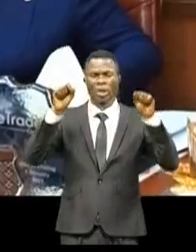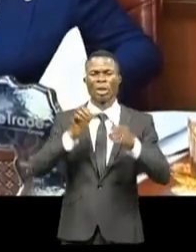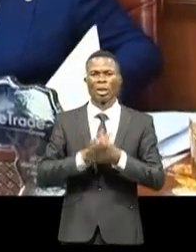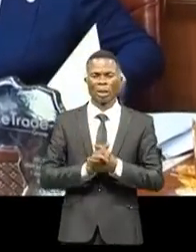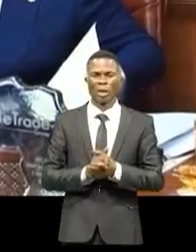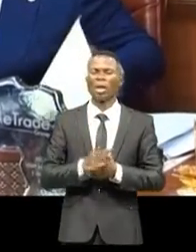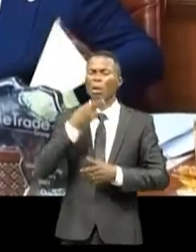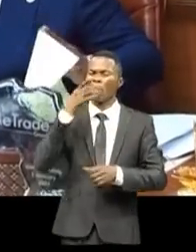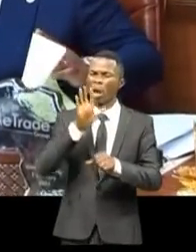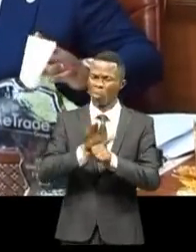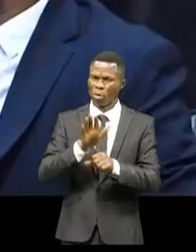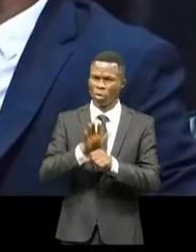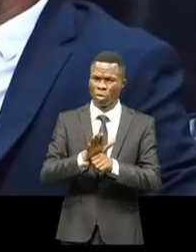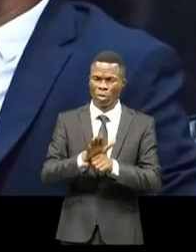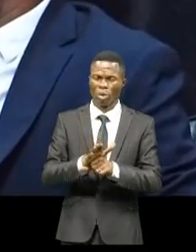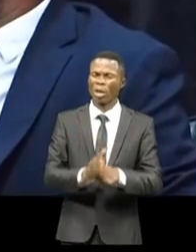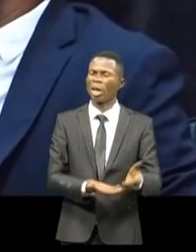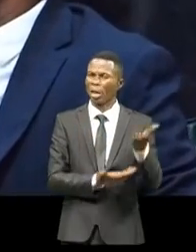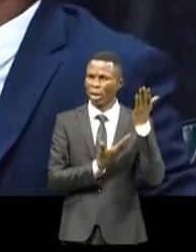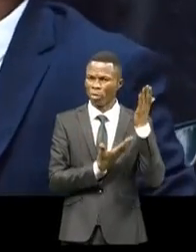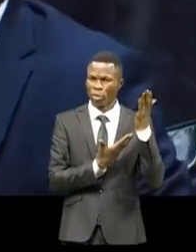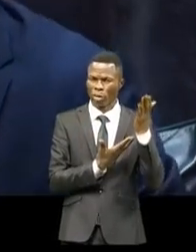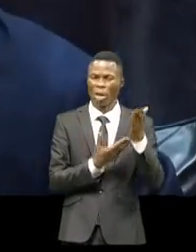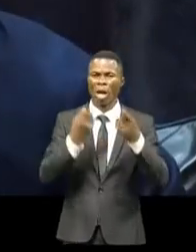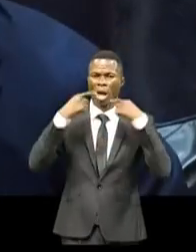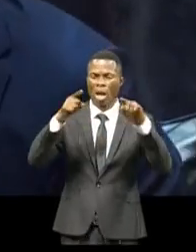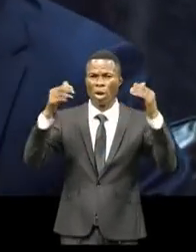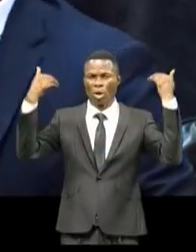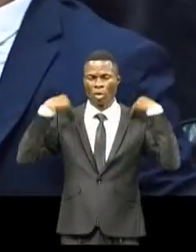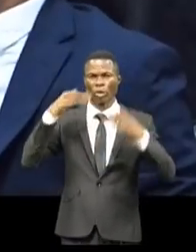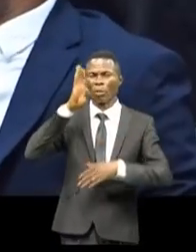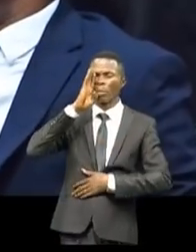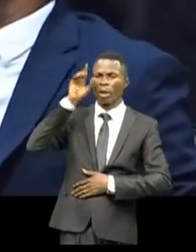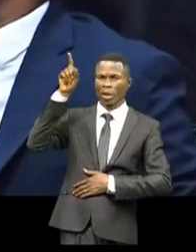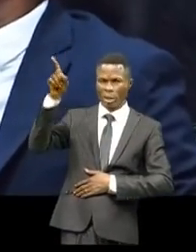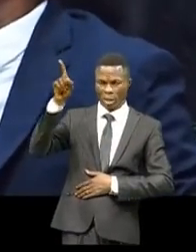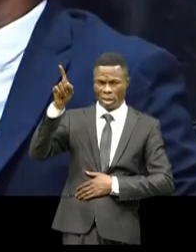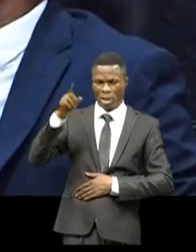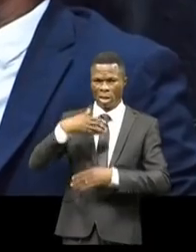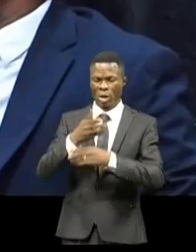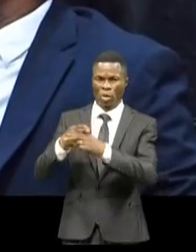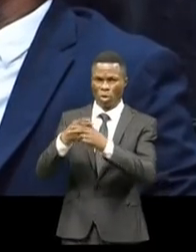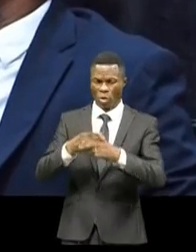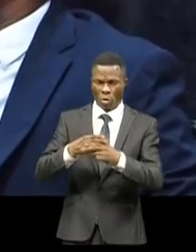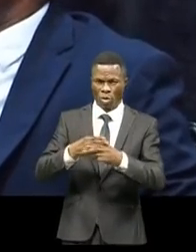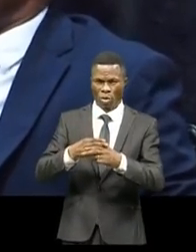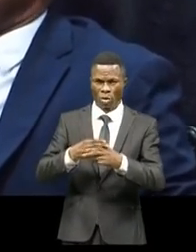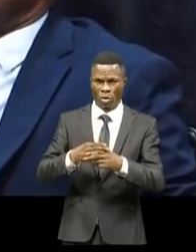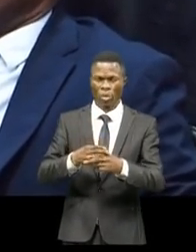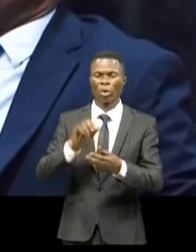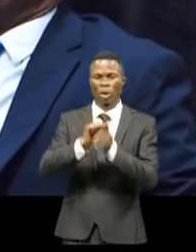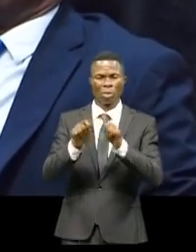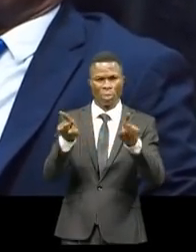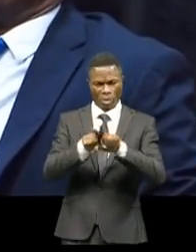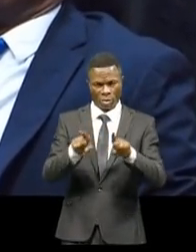a insisté sur la nécessité de rappeler aux autorités belges d'assurer, par devoir de